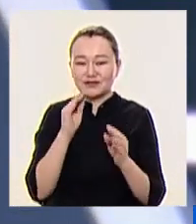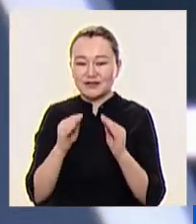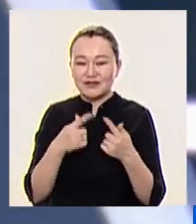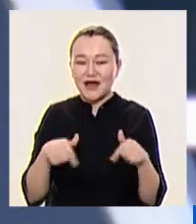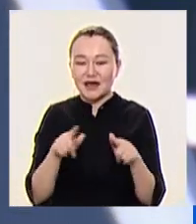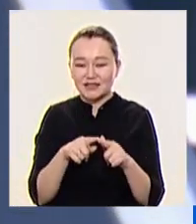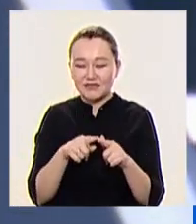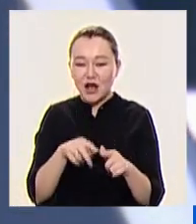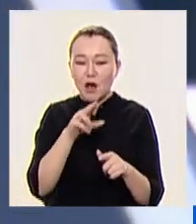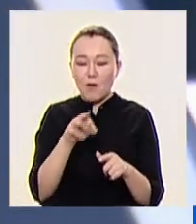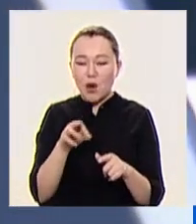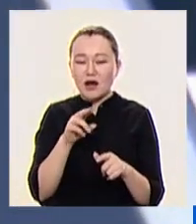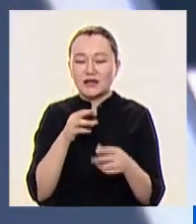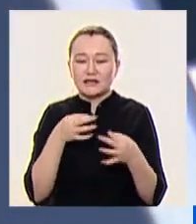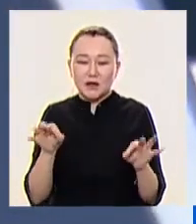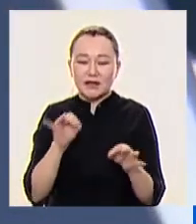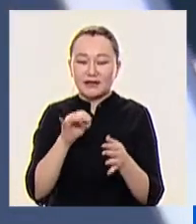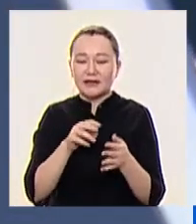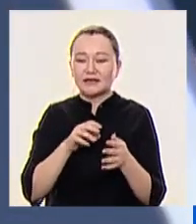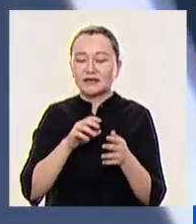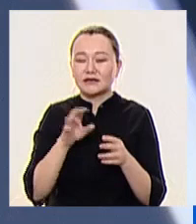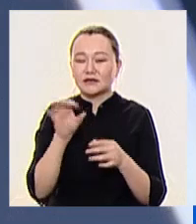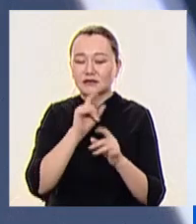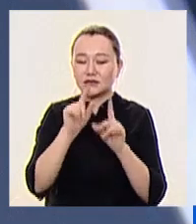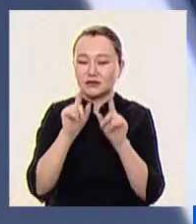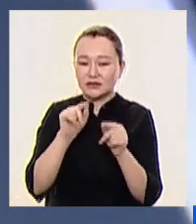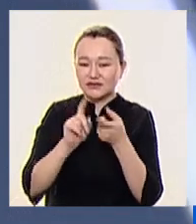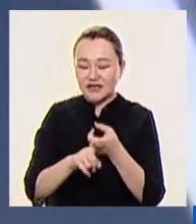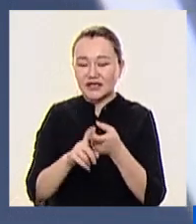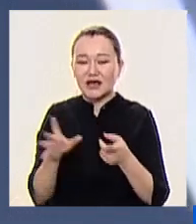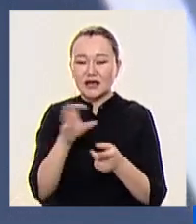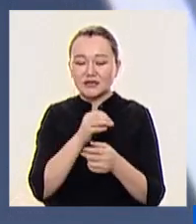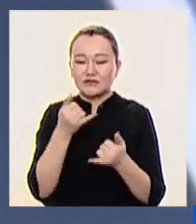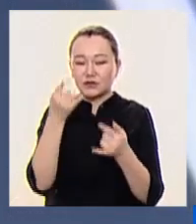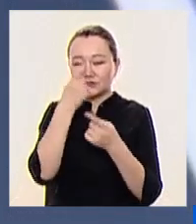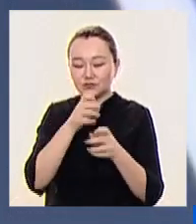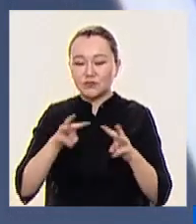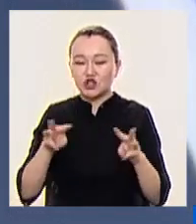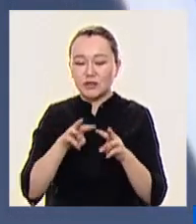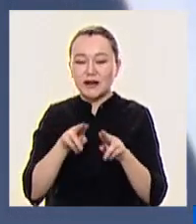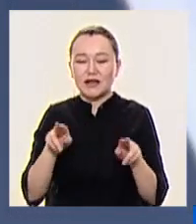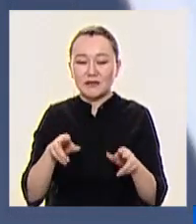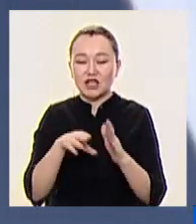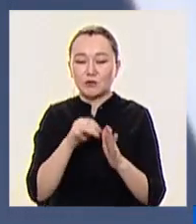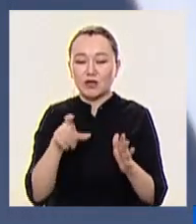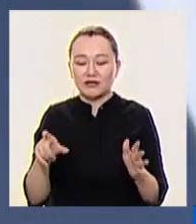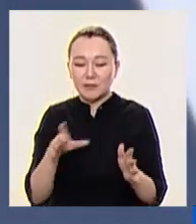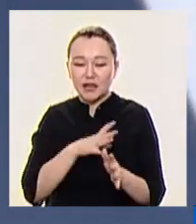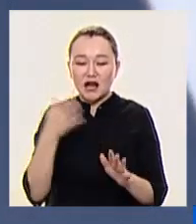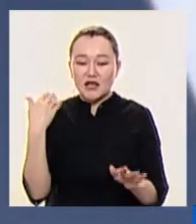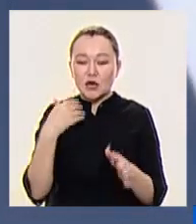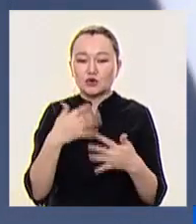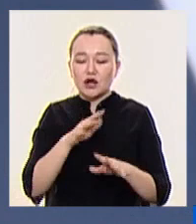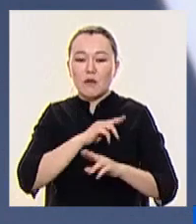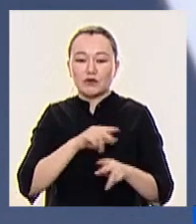агентство по демографии и миграции. Такое предложение сегодня озвучили депутаты Мажилиса парламента. Они считают, что ранее уже